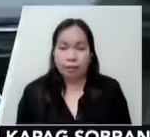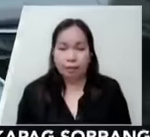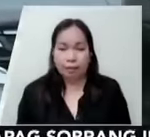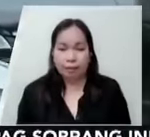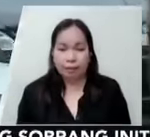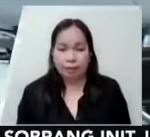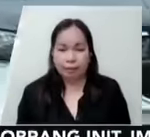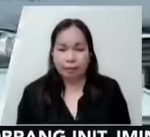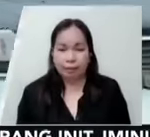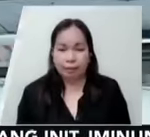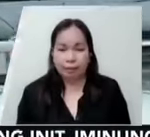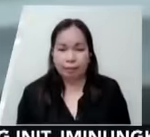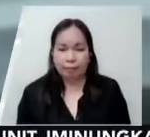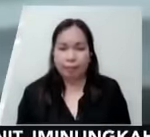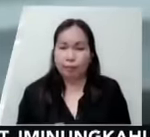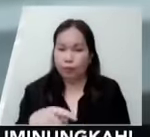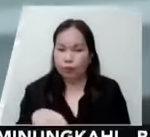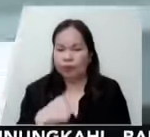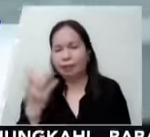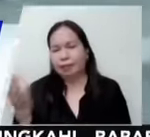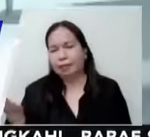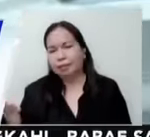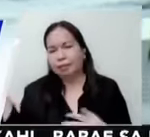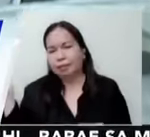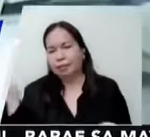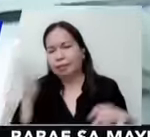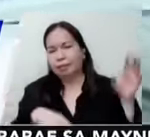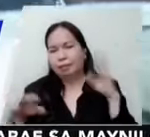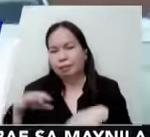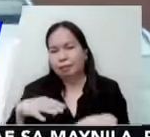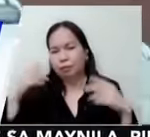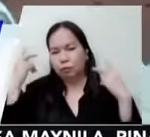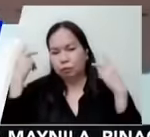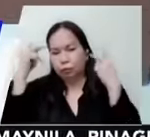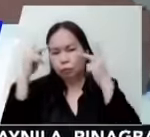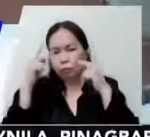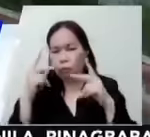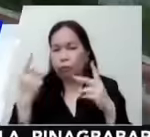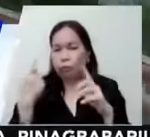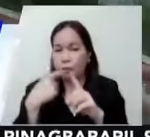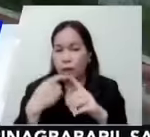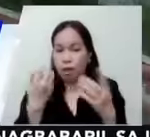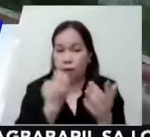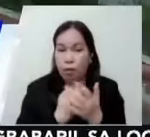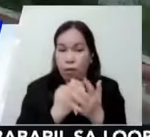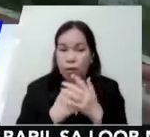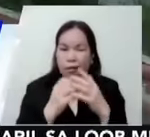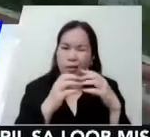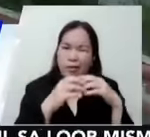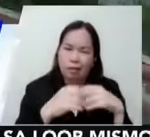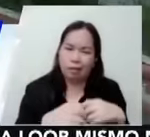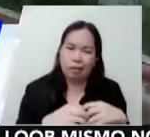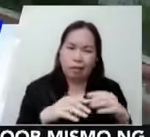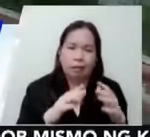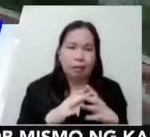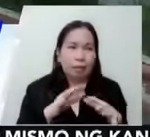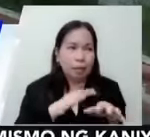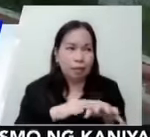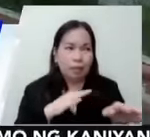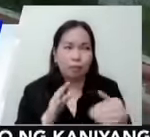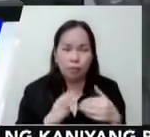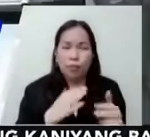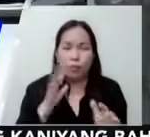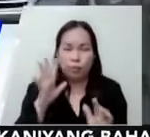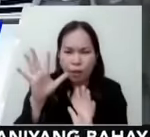Di lang abala at sakit sa ulo, matindi rin ang tama sa ekonomiya, ang hebigat na traffic. Halos 5 bilyong piso ang nasasayang kada araw